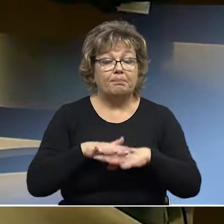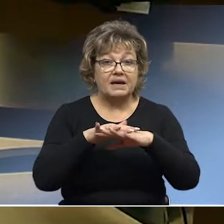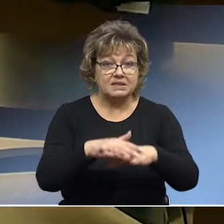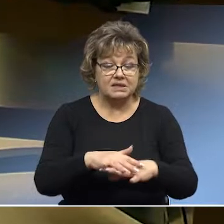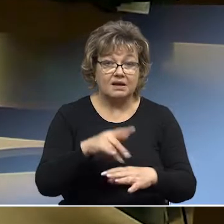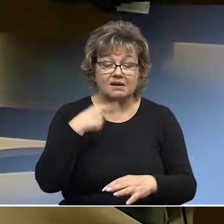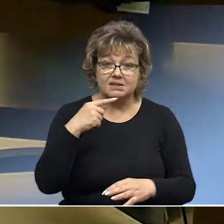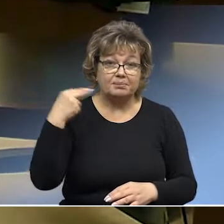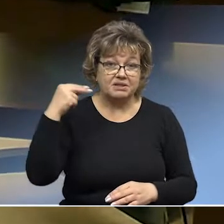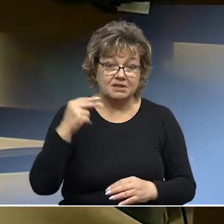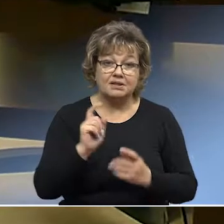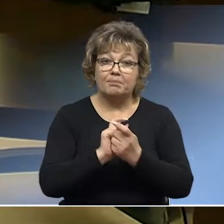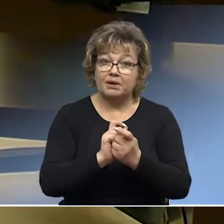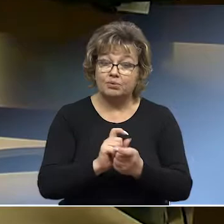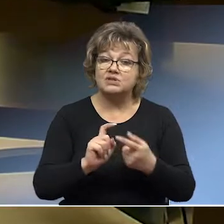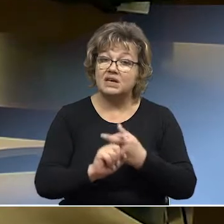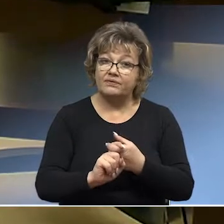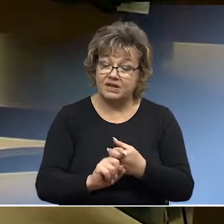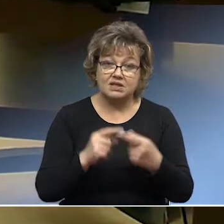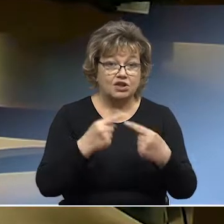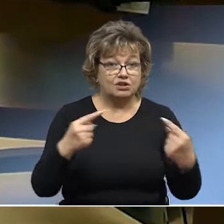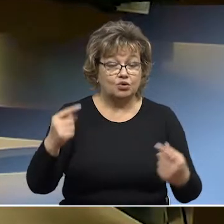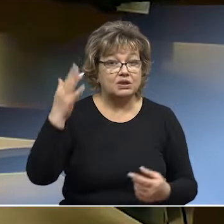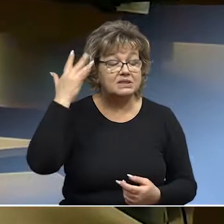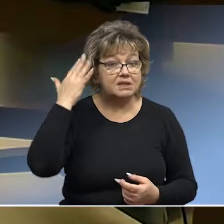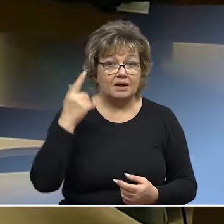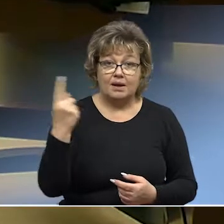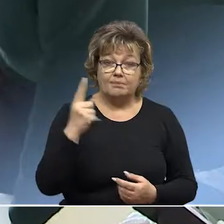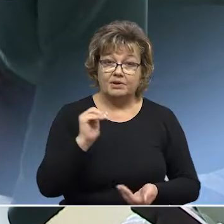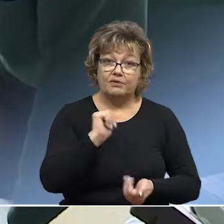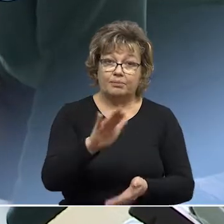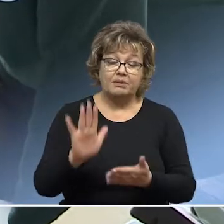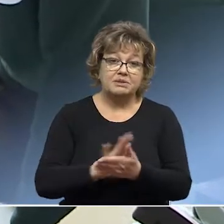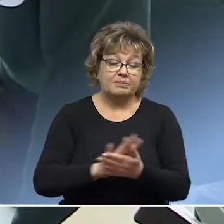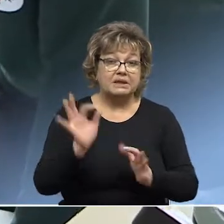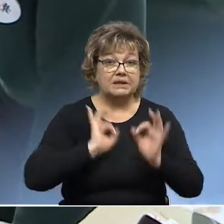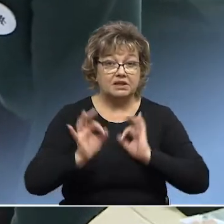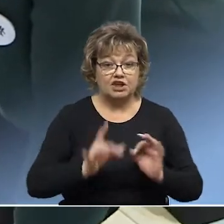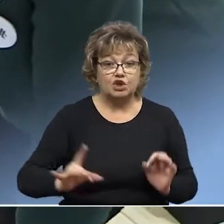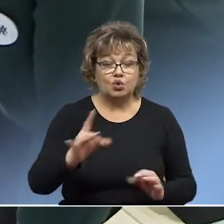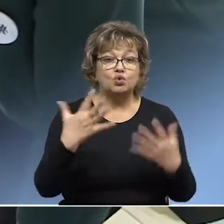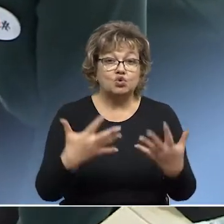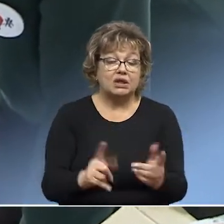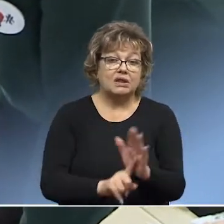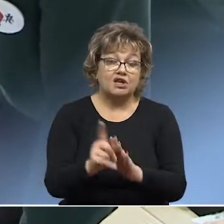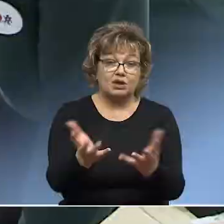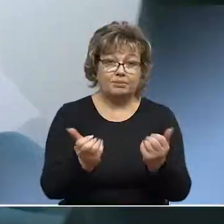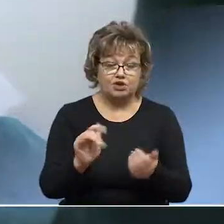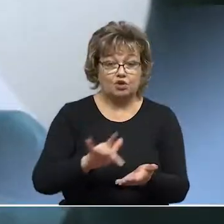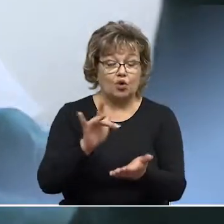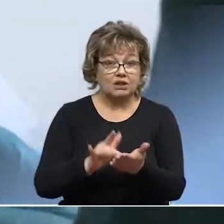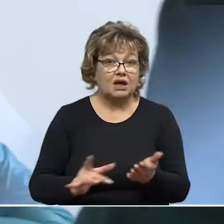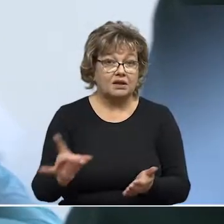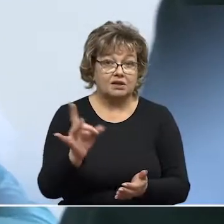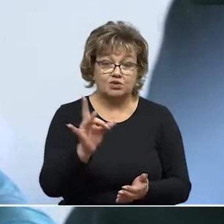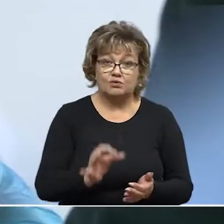как подчеркнул президент, именно на борьбу с ковид-инфекцией, а не на другие цели. Первые партии бесплатных лекарств регионы уже начали получать.